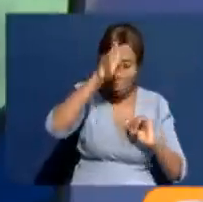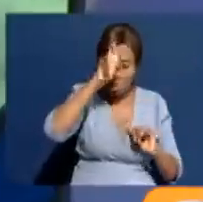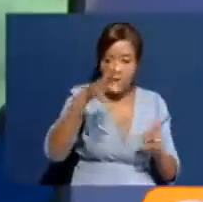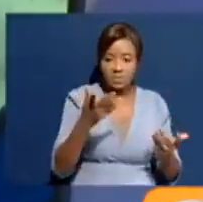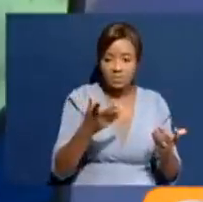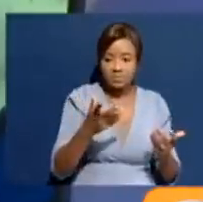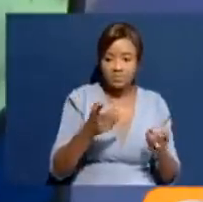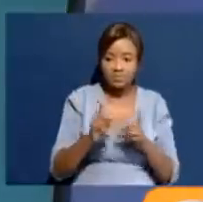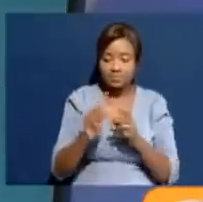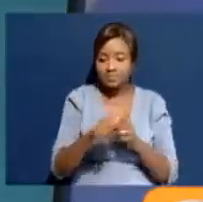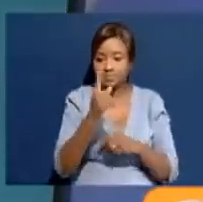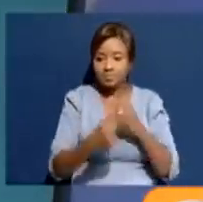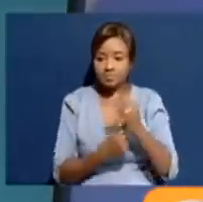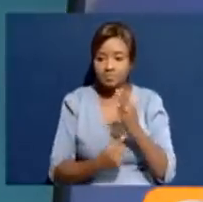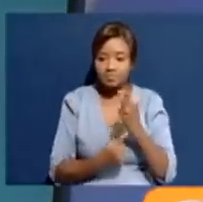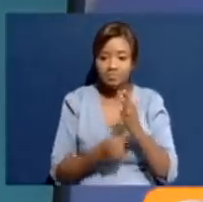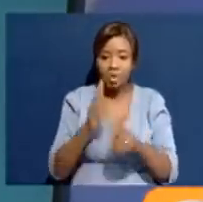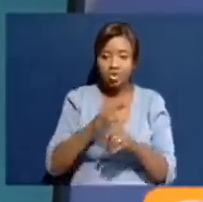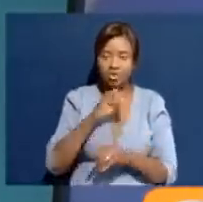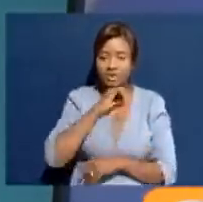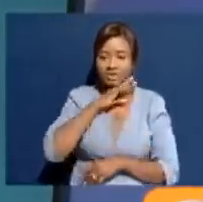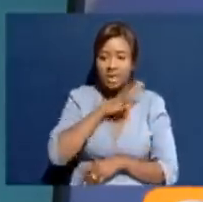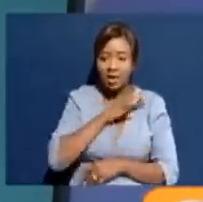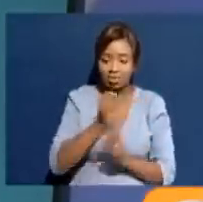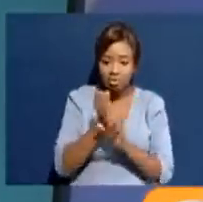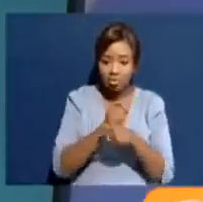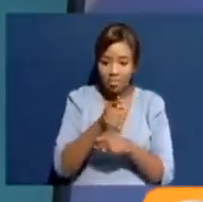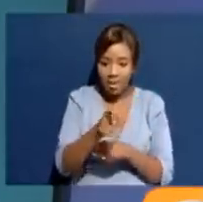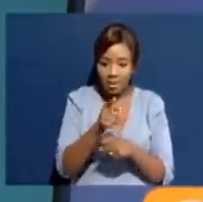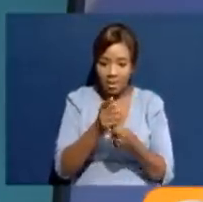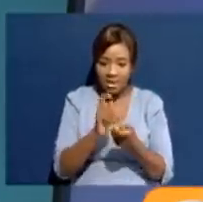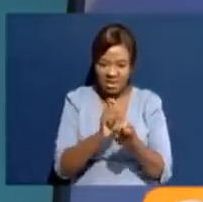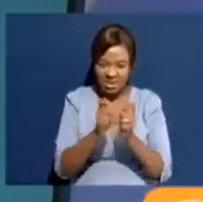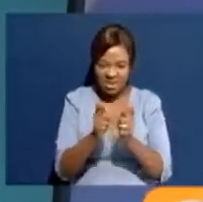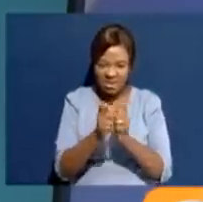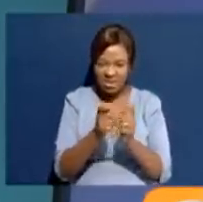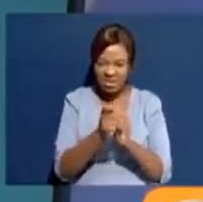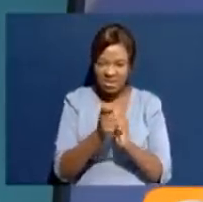Uvumbuzi mwingine ni ule wa kutumia mawimbi ya sauti kubadilisha